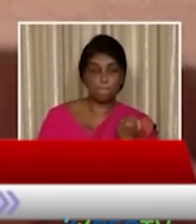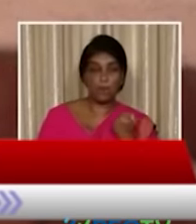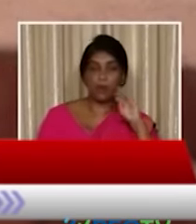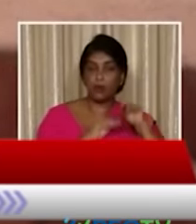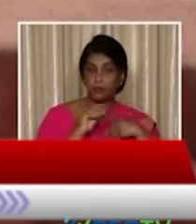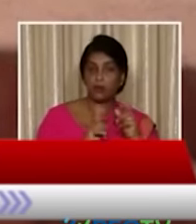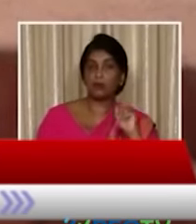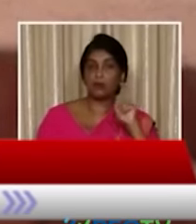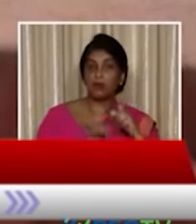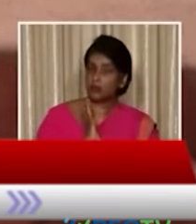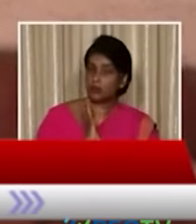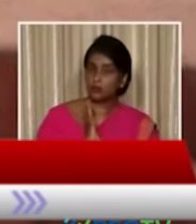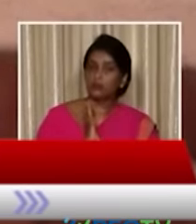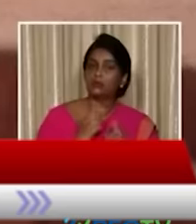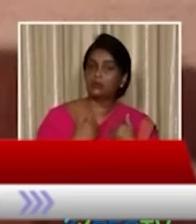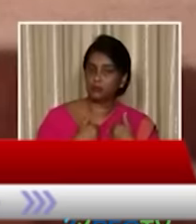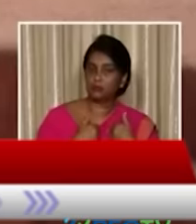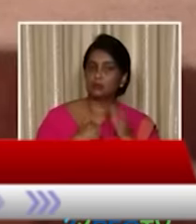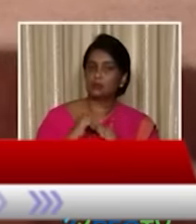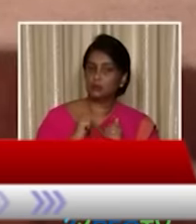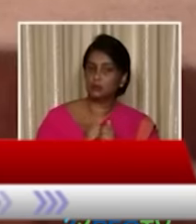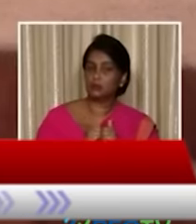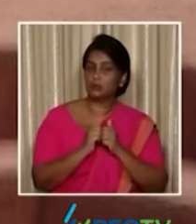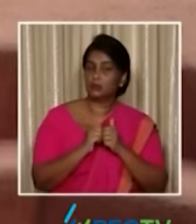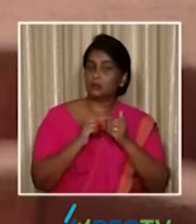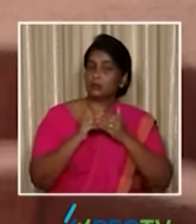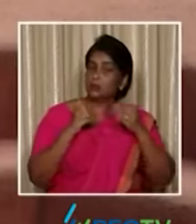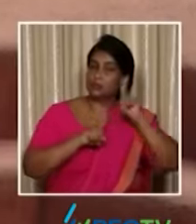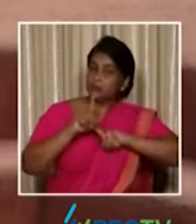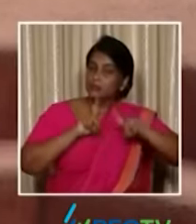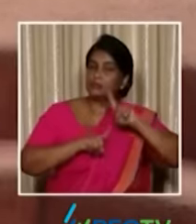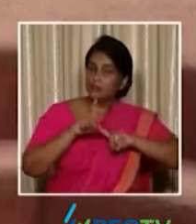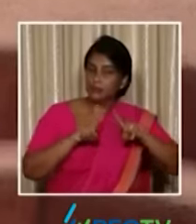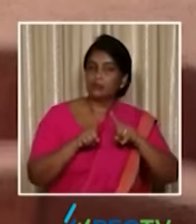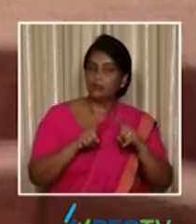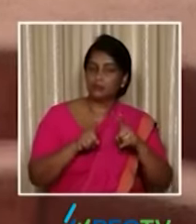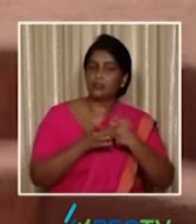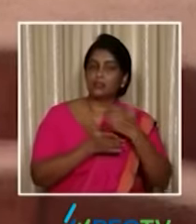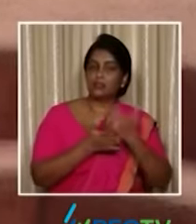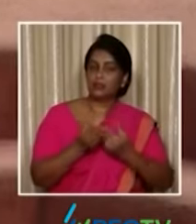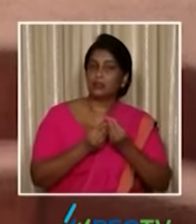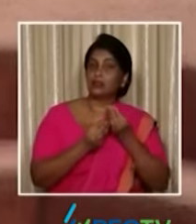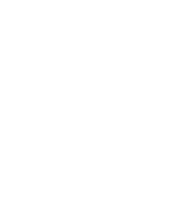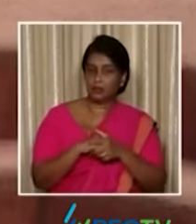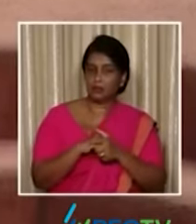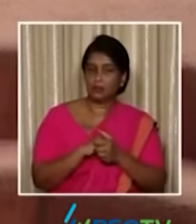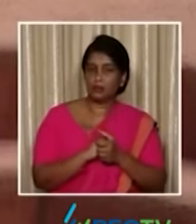वरप्रसाद पार्लिमेंट पनता अभी ये कटू हिताम दीर्घ साटे वार्ता नीत्यानुकूल